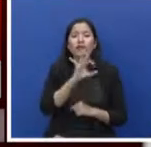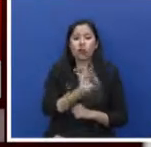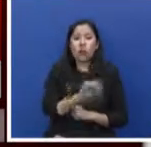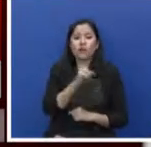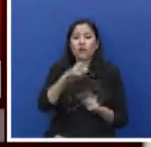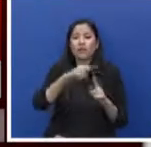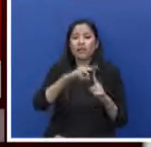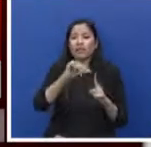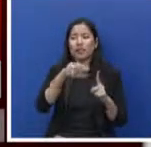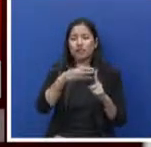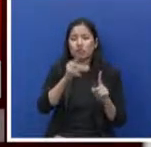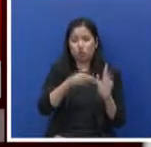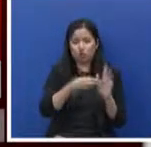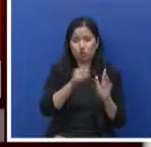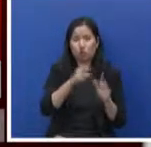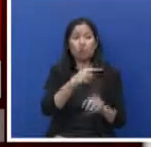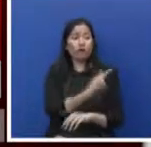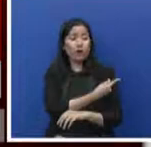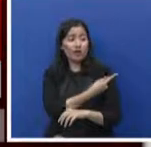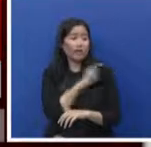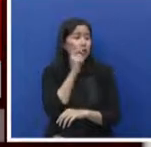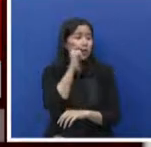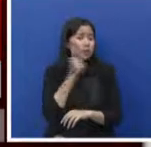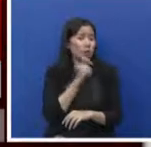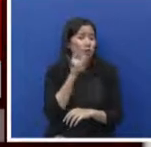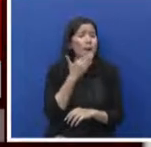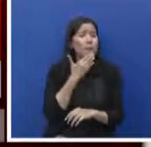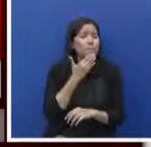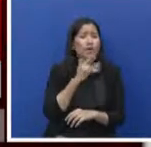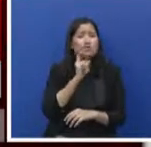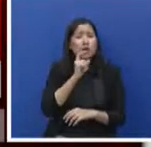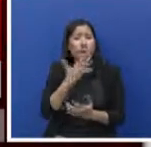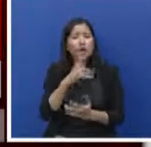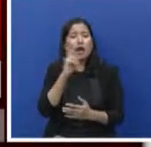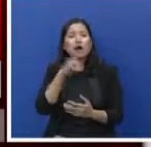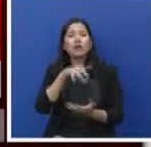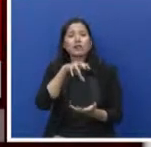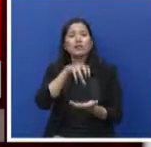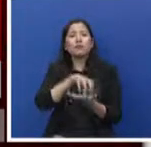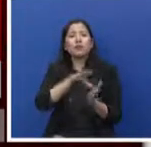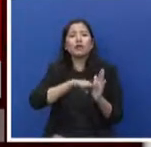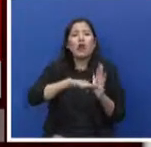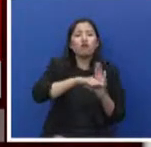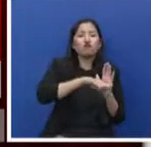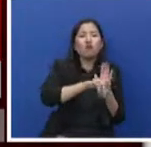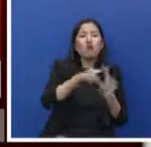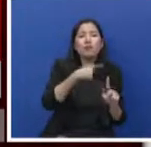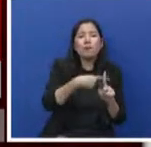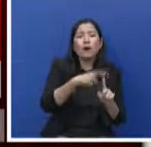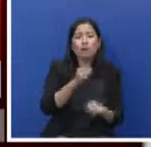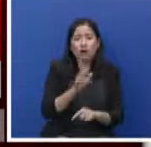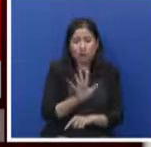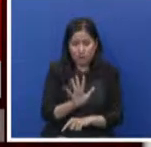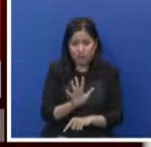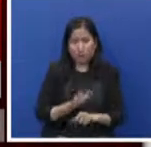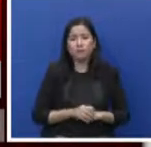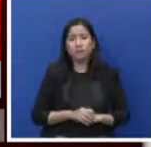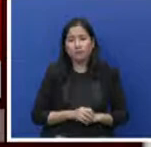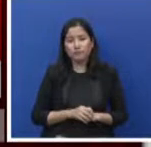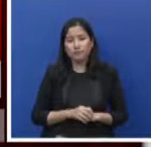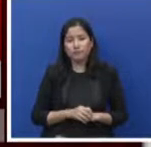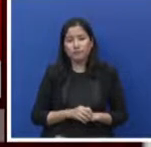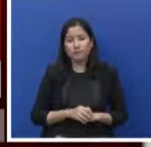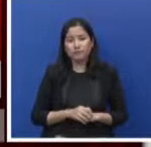Tribun. Untuk mempermudah vaksinasi untuk lansia, apakah ada penambahan titik drive-thru? Silakan mungkin dari Bung Junatan terlebih